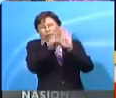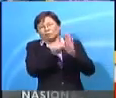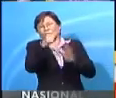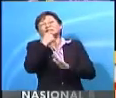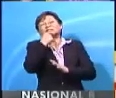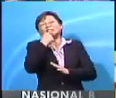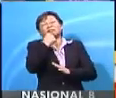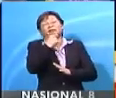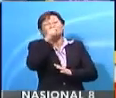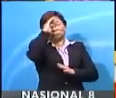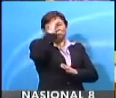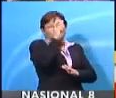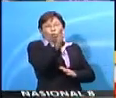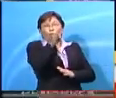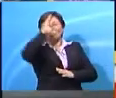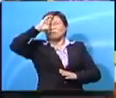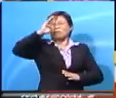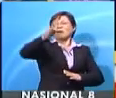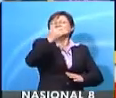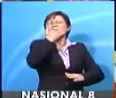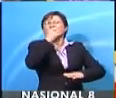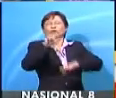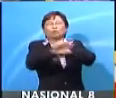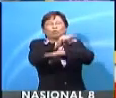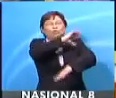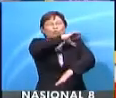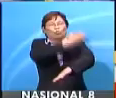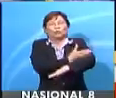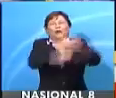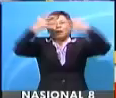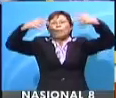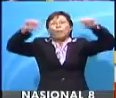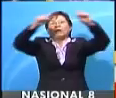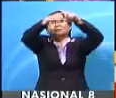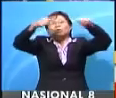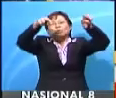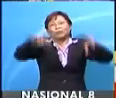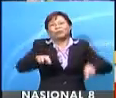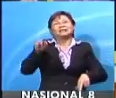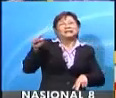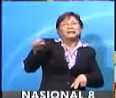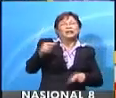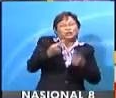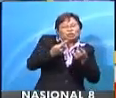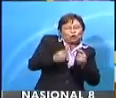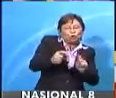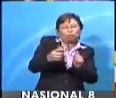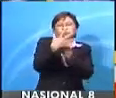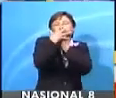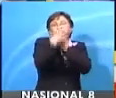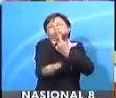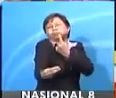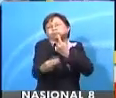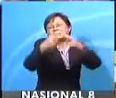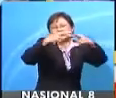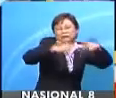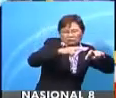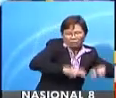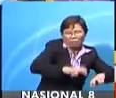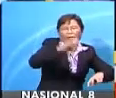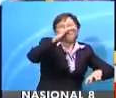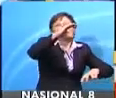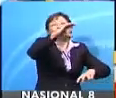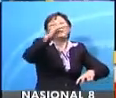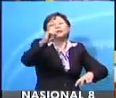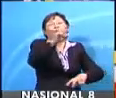Lim yang menuduh beliau menyalahguna kuasa sebagai Yang di-Pertua Dewan Rakyat serta cuba mensabotaj siasatan mengenai syarikat